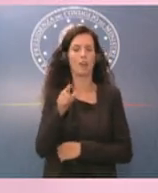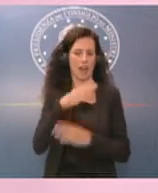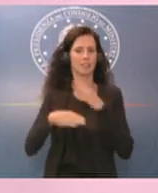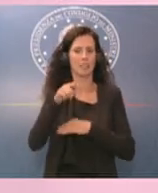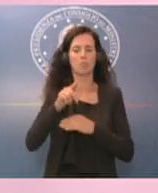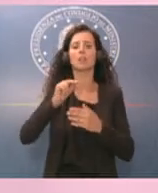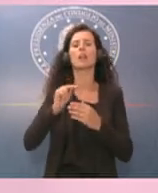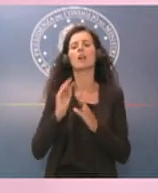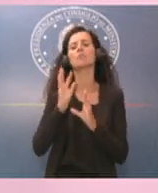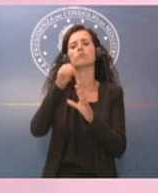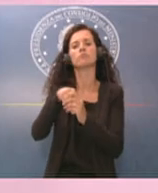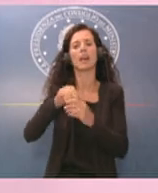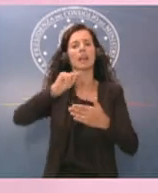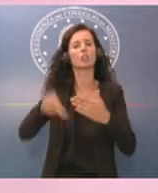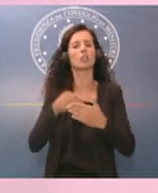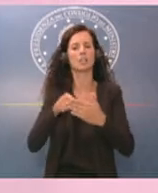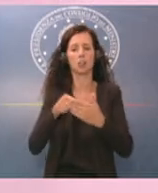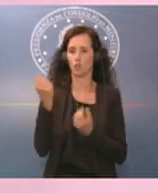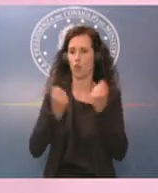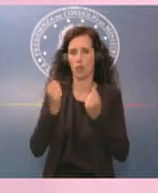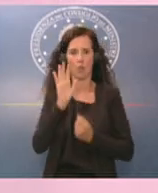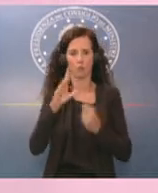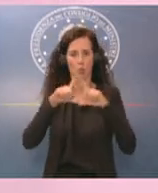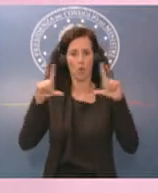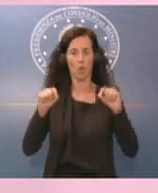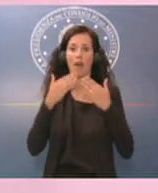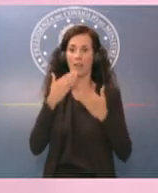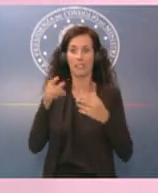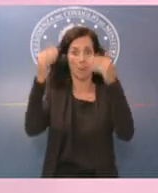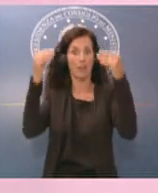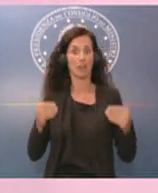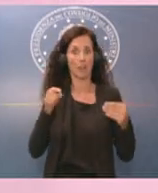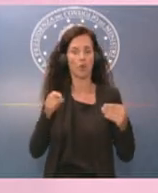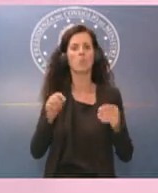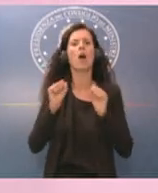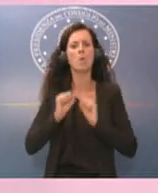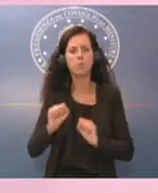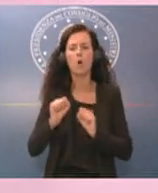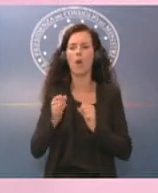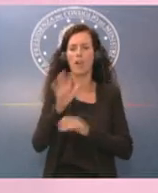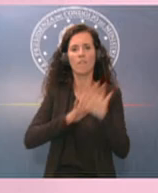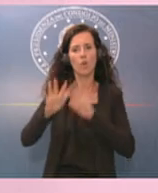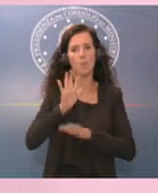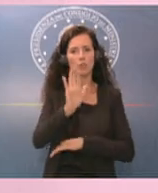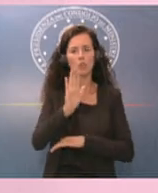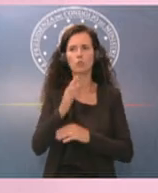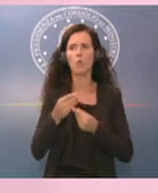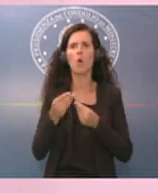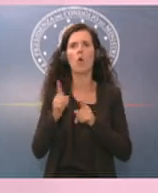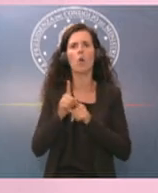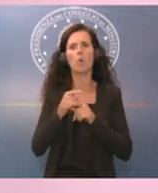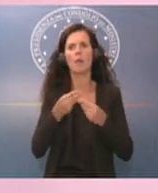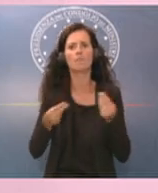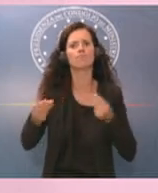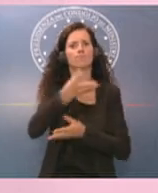veicolo che verrà registrato attraverso la piattaforma, avrà la possibilità di condividere queste informazioni, quindi non dovrà